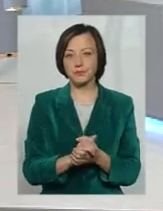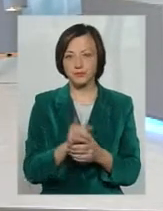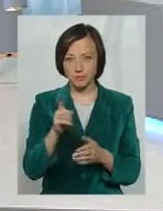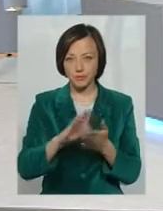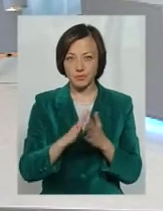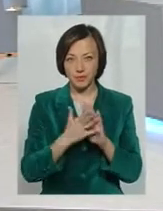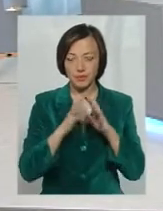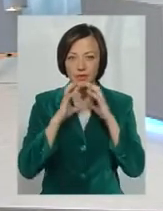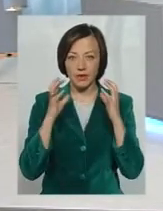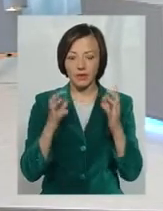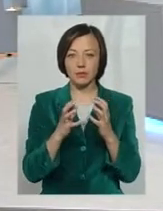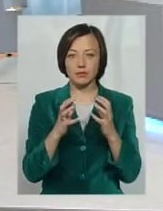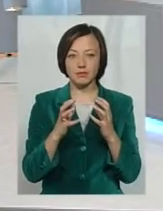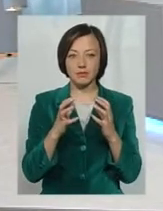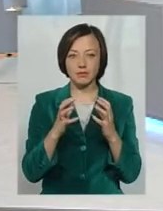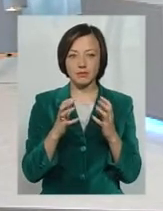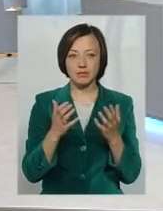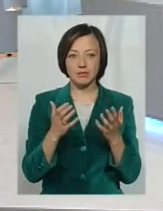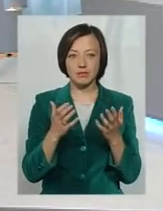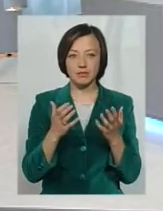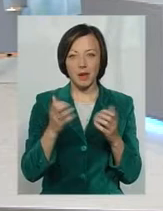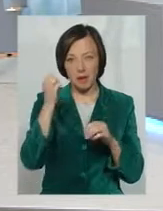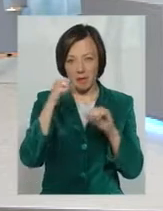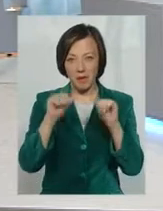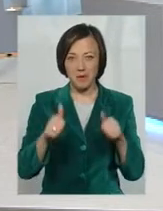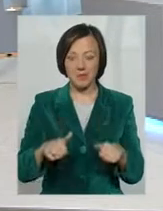й збереження пам'ятника, як